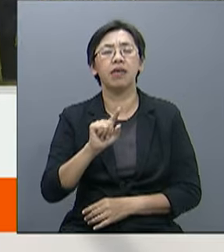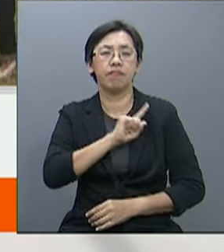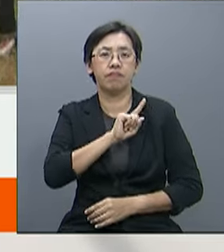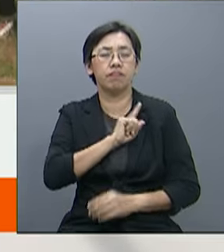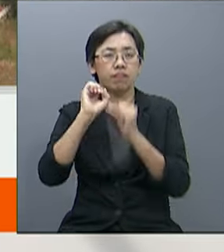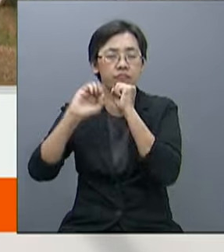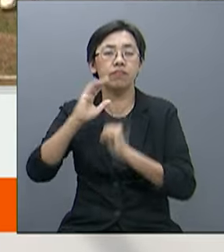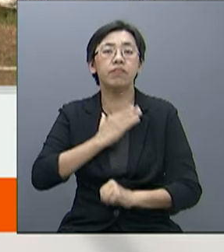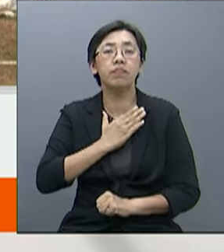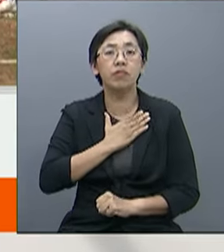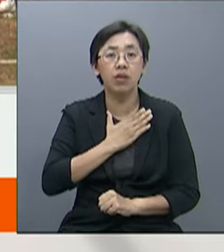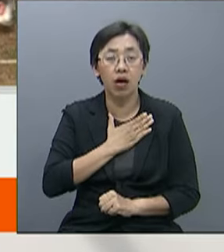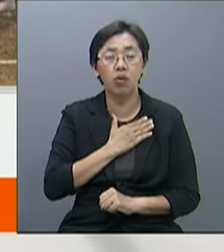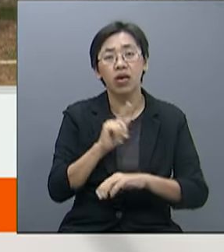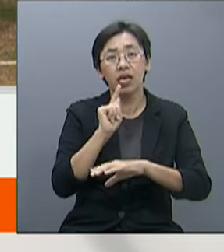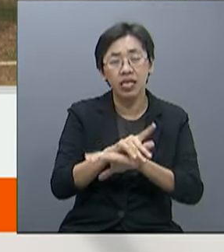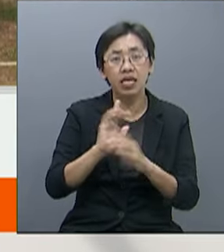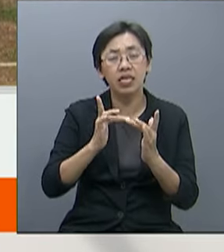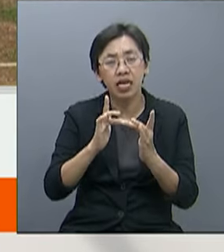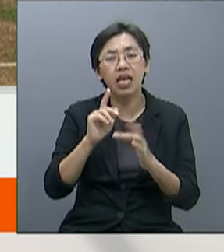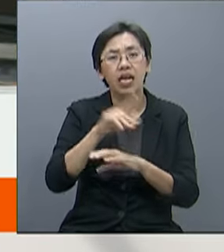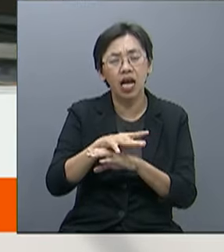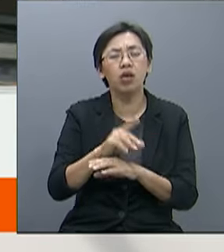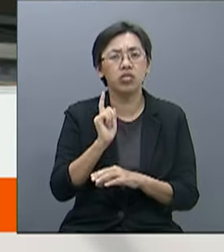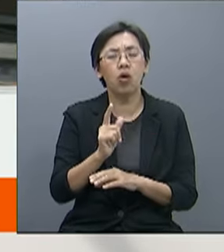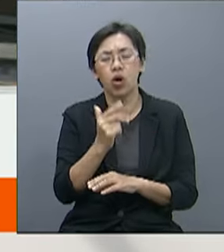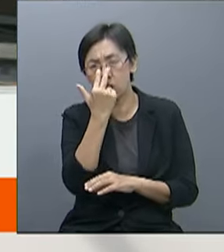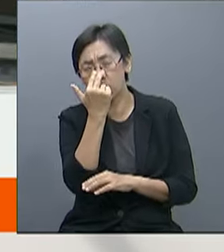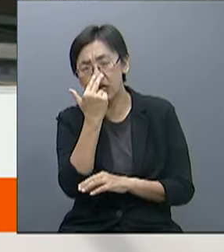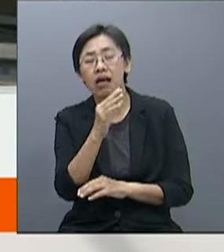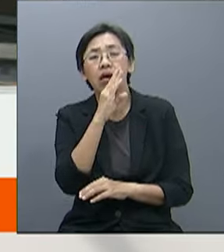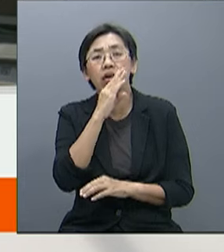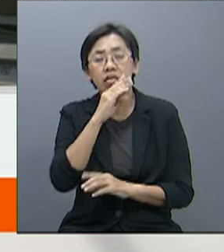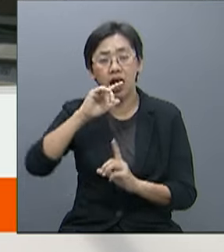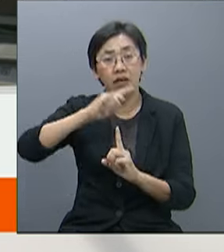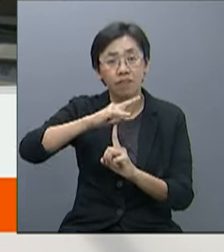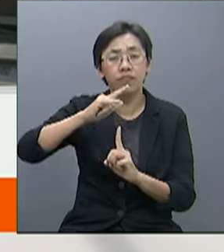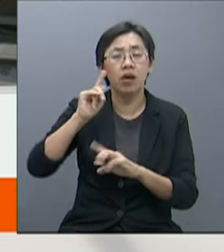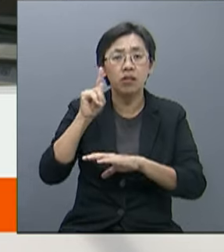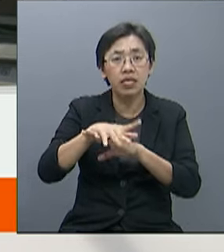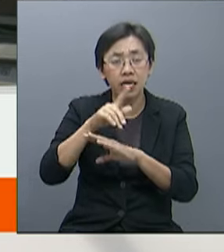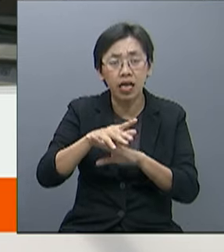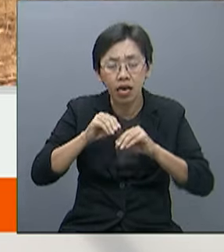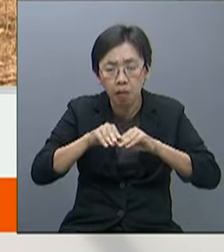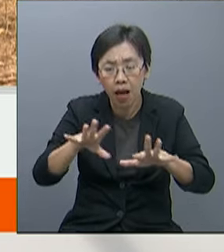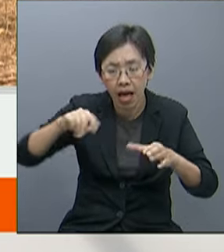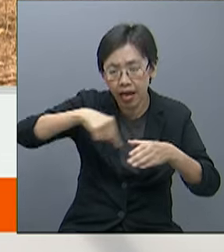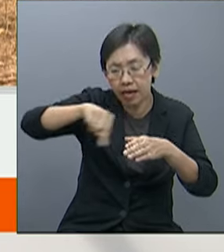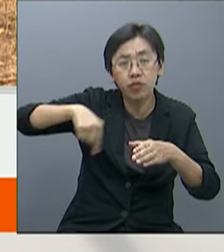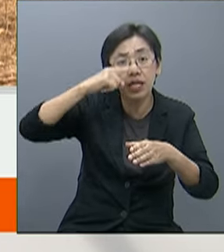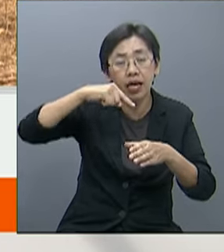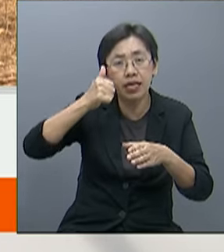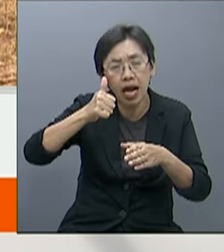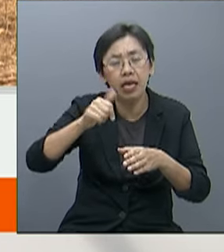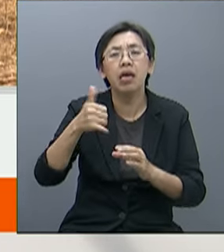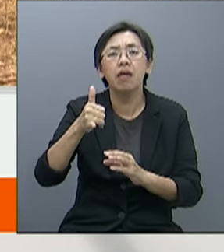รคมกับอินเทอร์เน็ตบ้านเราเนี่ยจะเป็นระดับต้นๆของโลกนะครับในการที่สัญญาณทั่วถึงจริงซึ่งก็เขาก็อาจจะ